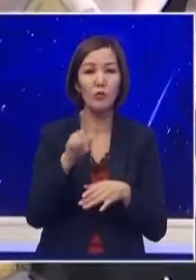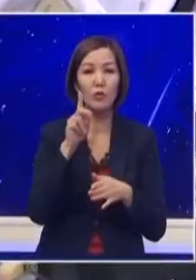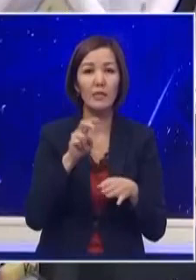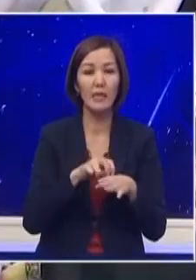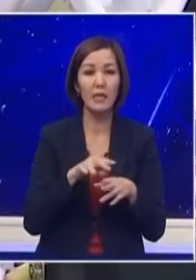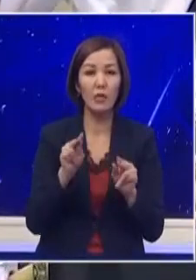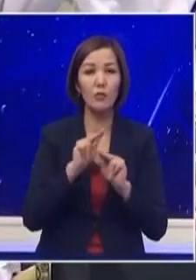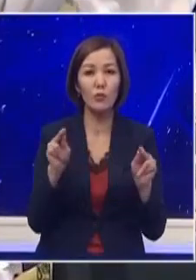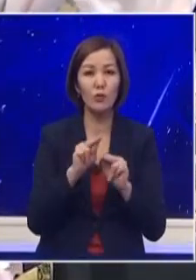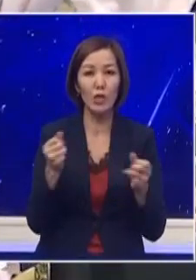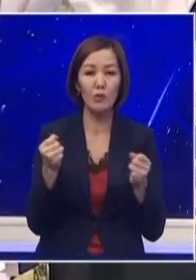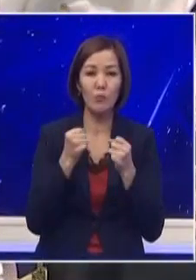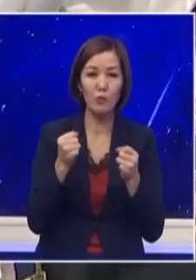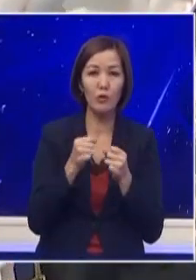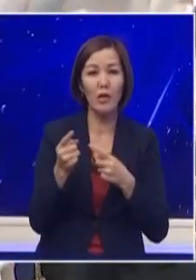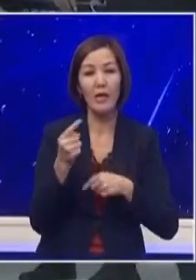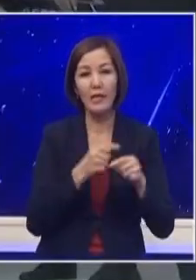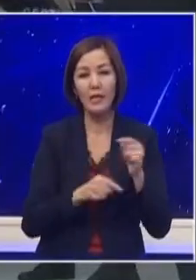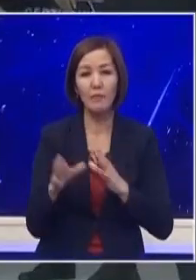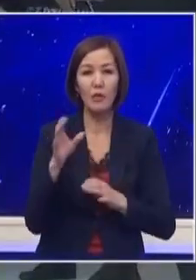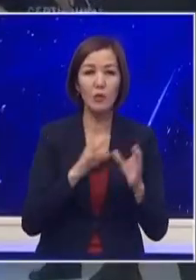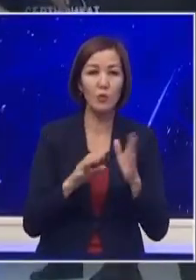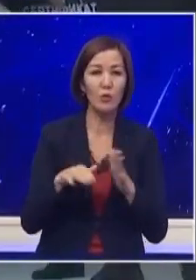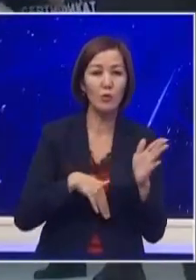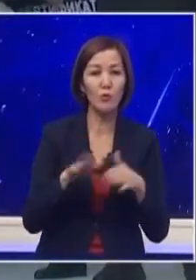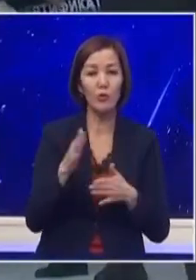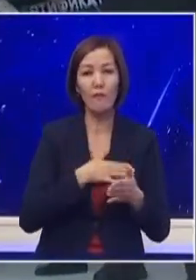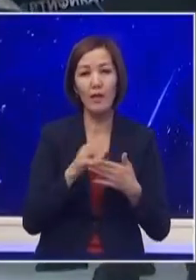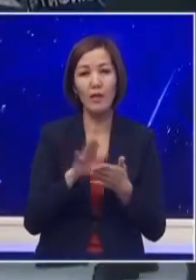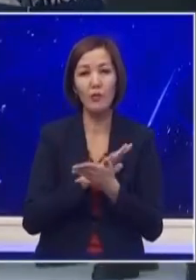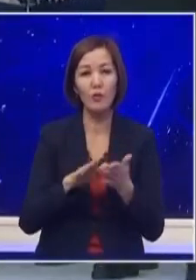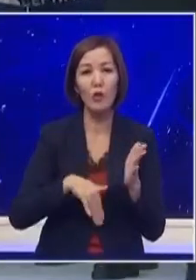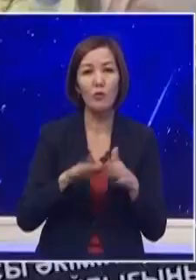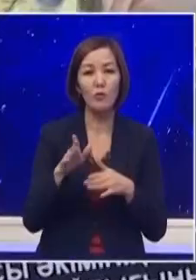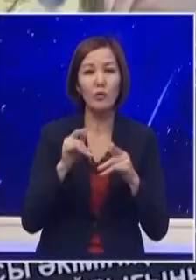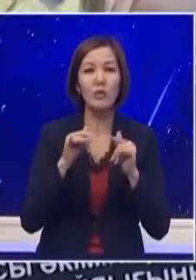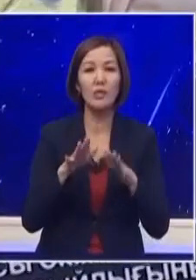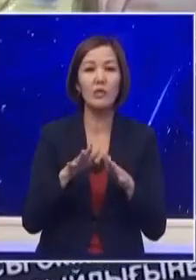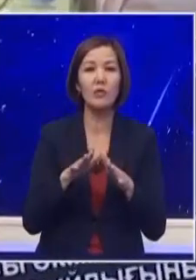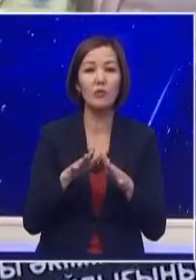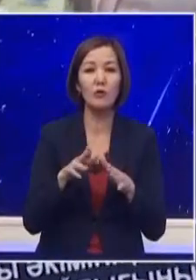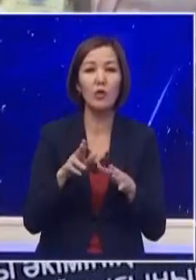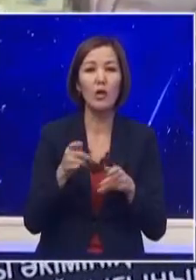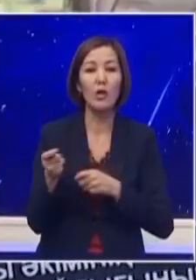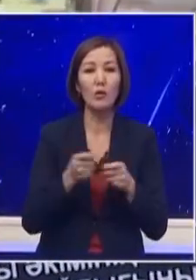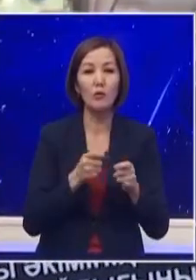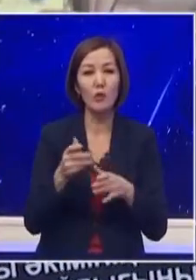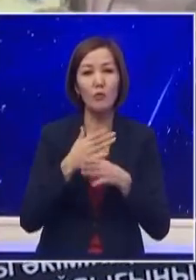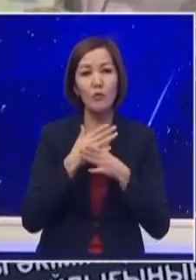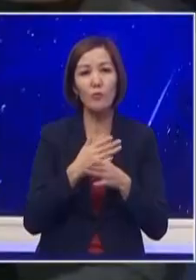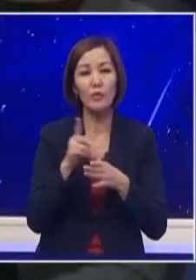ұстаз, үздік жас спортшы, үздік жас кәсіпкер, үздік студент, үздік волонтер, үздік жастар ісі жөніндегі әдіскер нұсқаушы, үздік жас